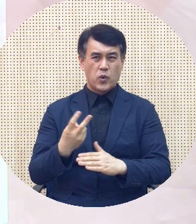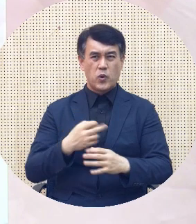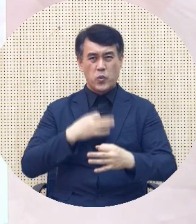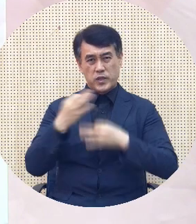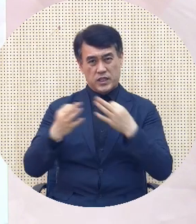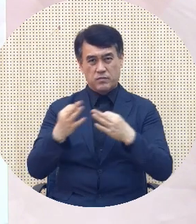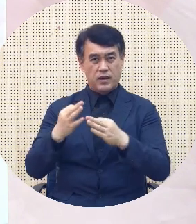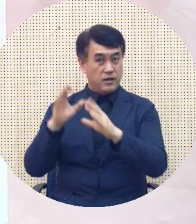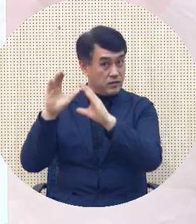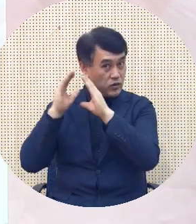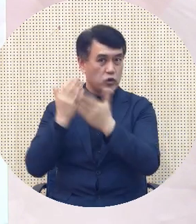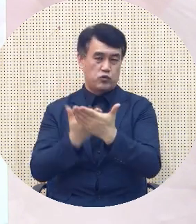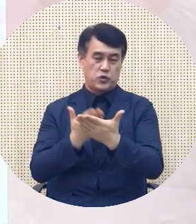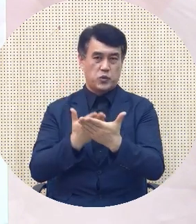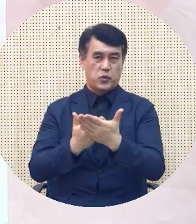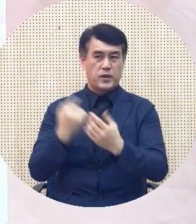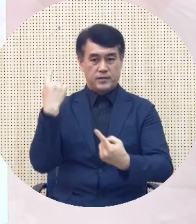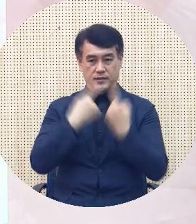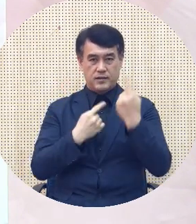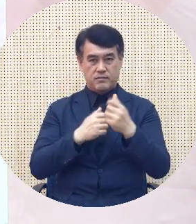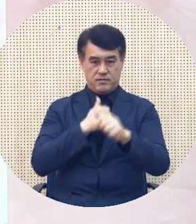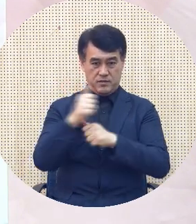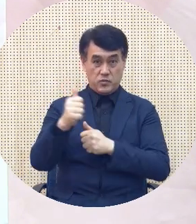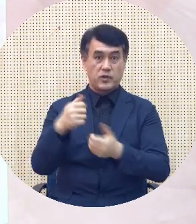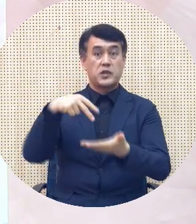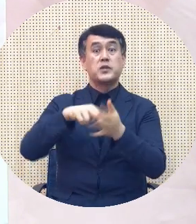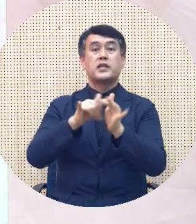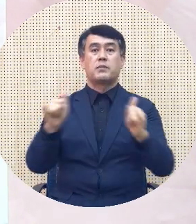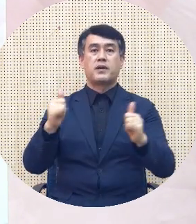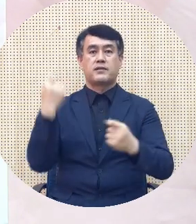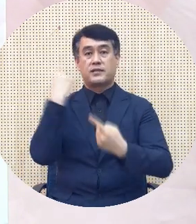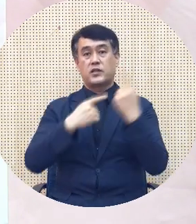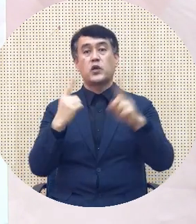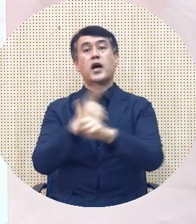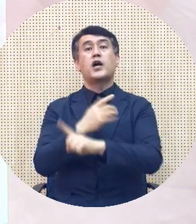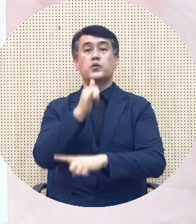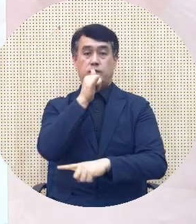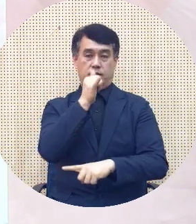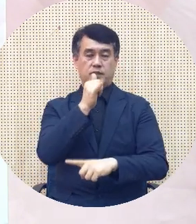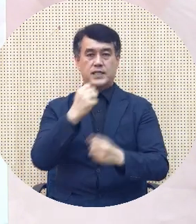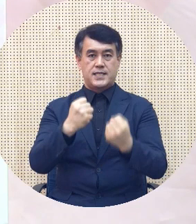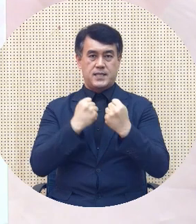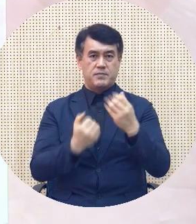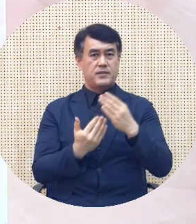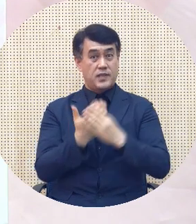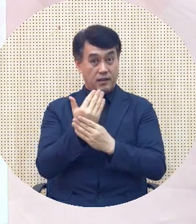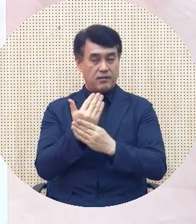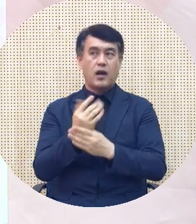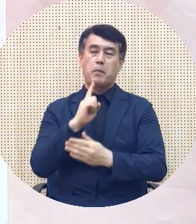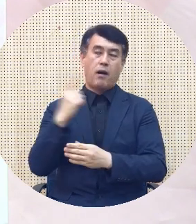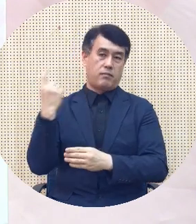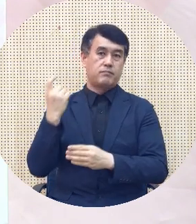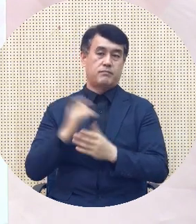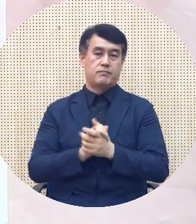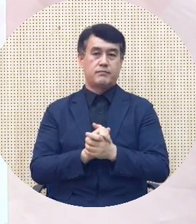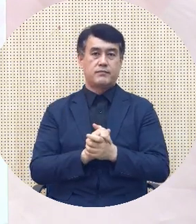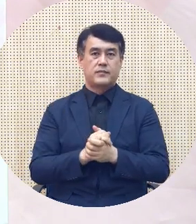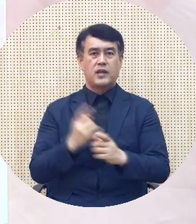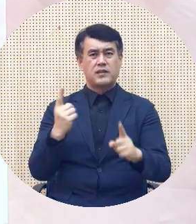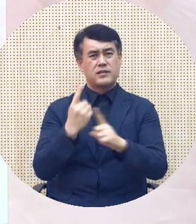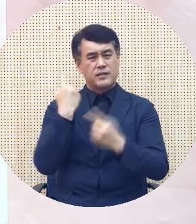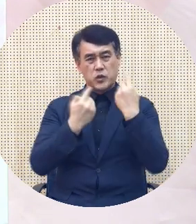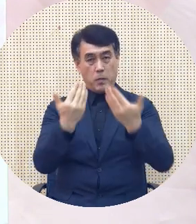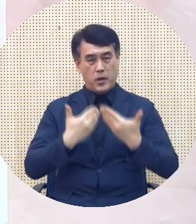들어주시기 바라며 상처를 딛고 일어난 사람에게는 상처를 치유할 수 있는 힘이 생긴다고 합니다. 상처받고